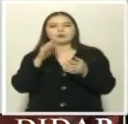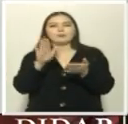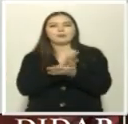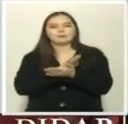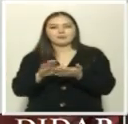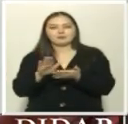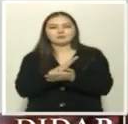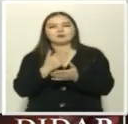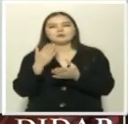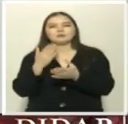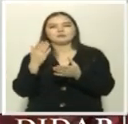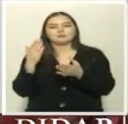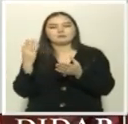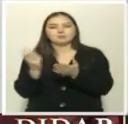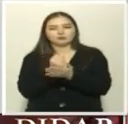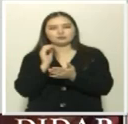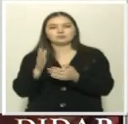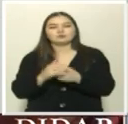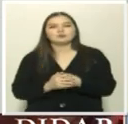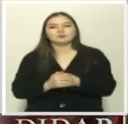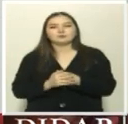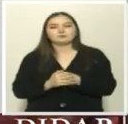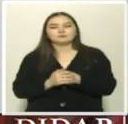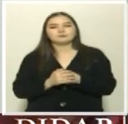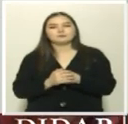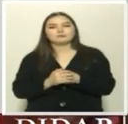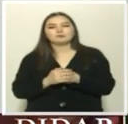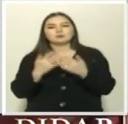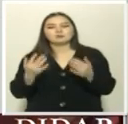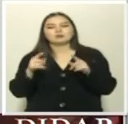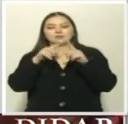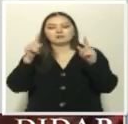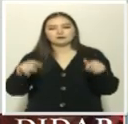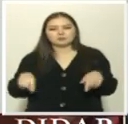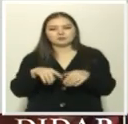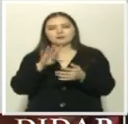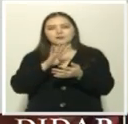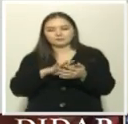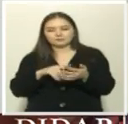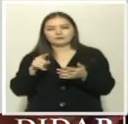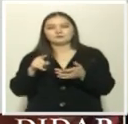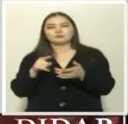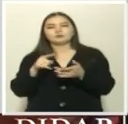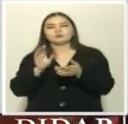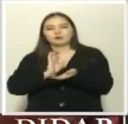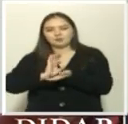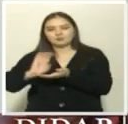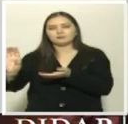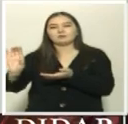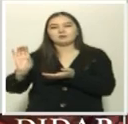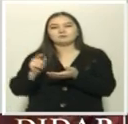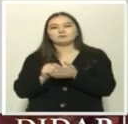нас сейчас идут окончательные заявки, также готовится